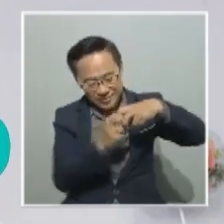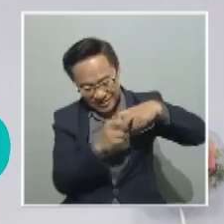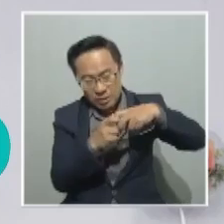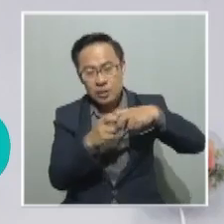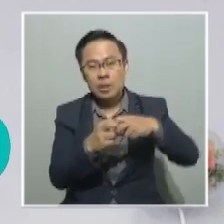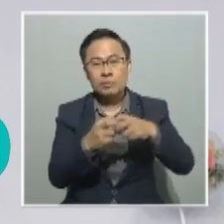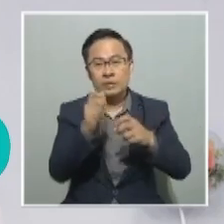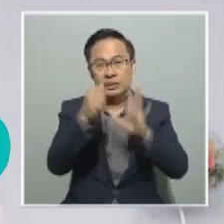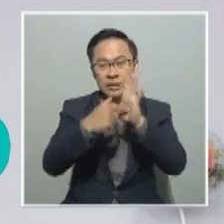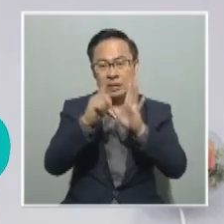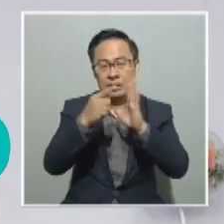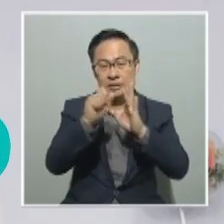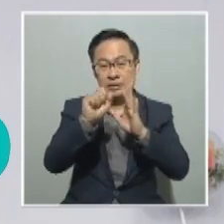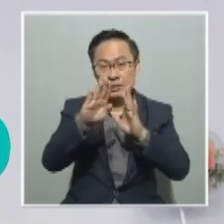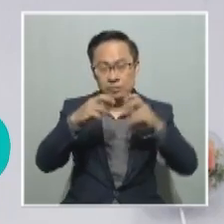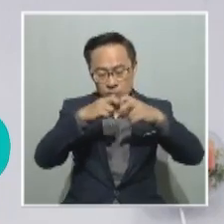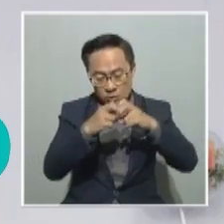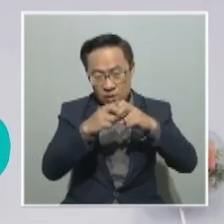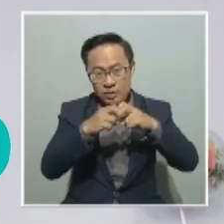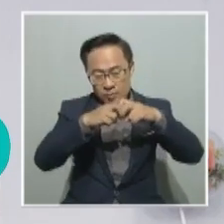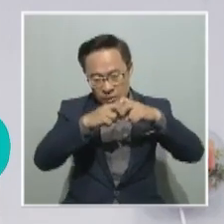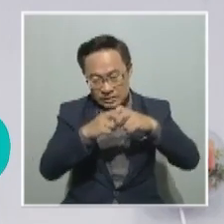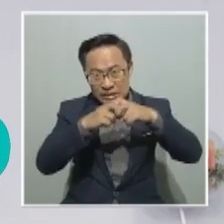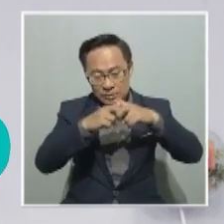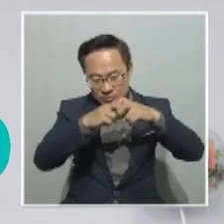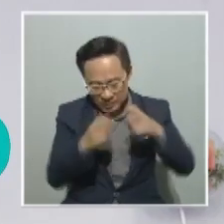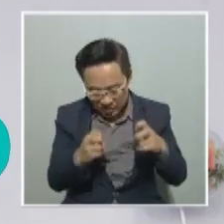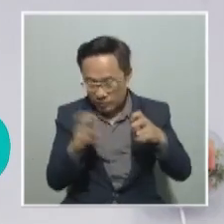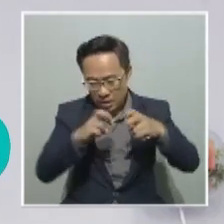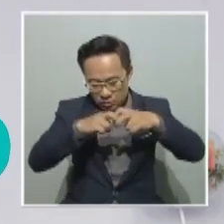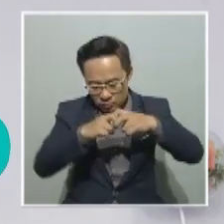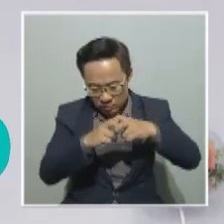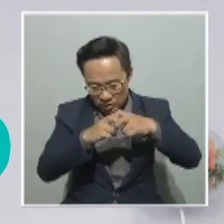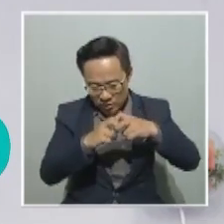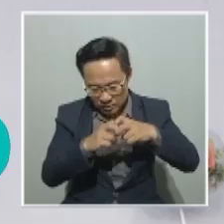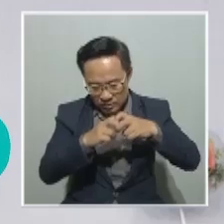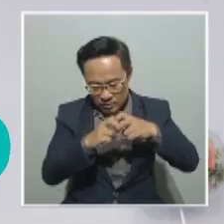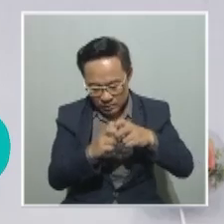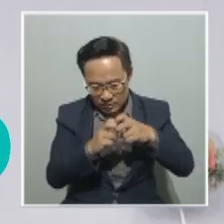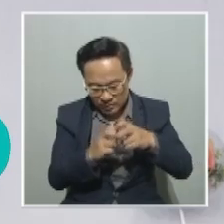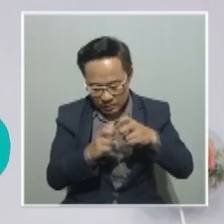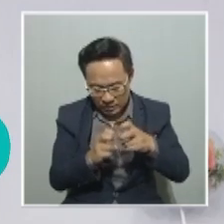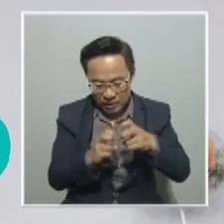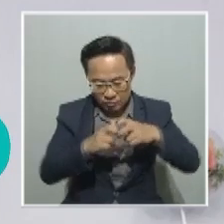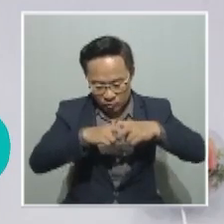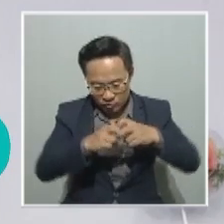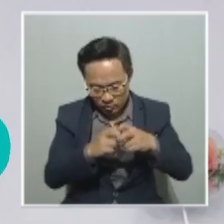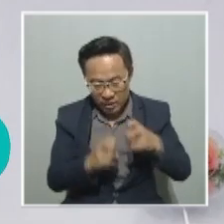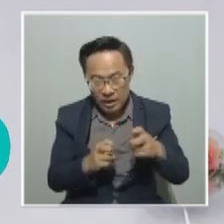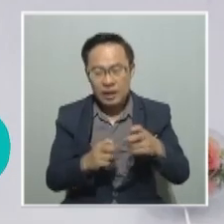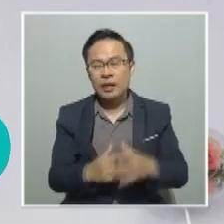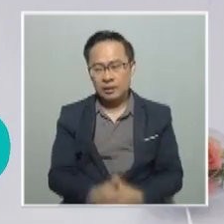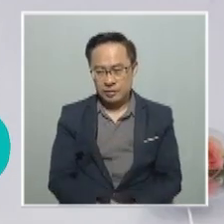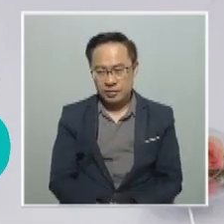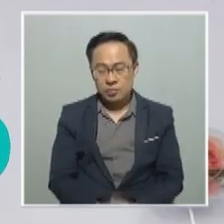ราต้องค่อยๆยืดมันทีละนิดมาถึงจะไปยืดแควกเลยก็ไม่ได้เพราะว่ามีบางคนนะฮะอยากจะแบบคุณหมองั้นอย่